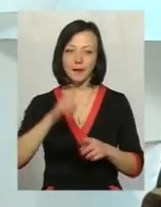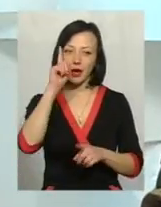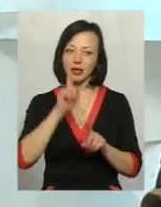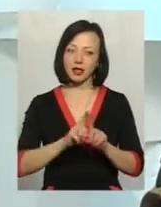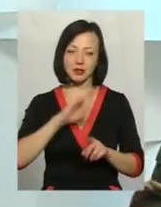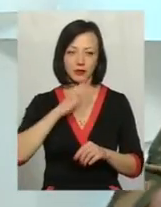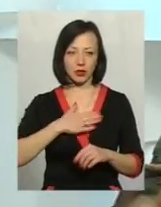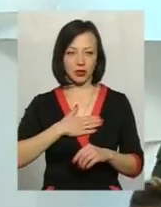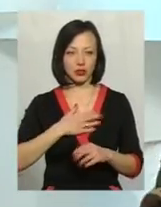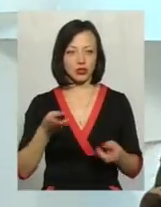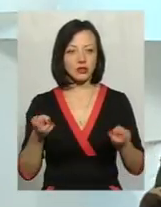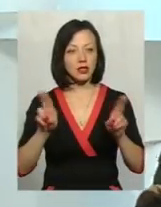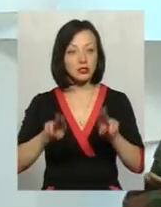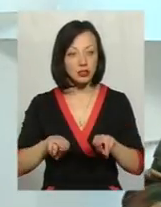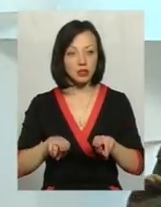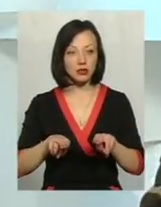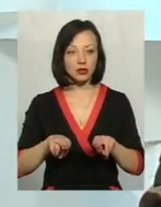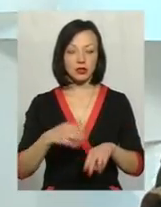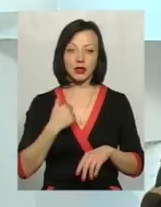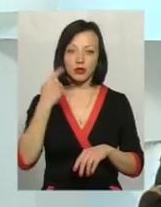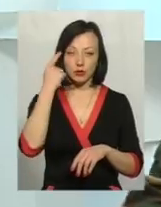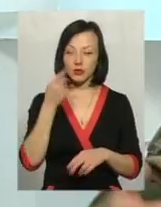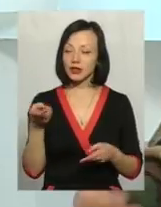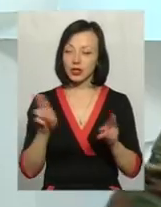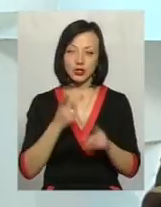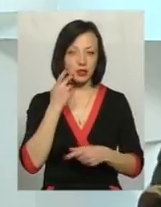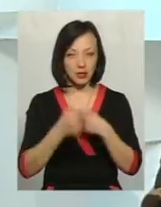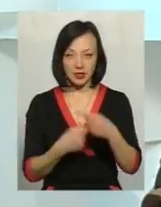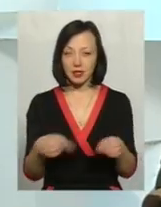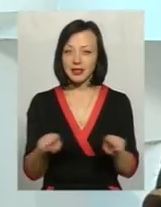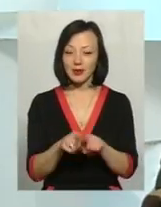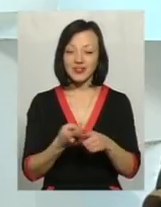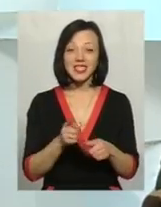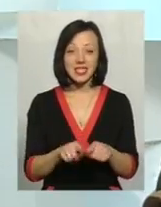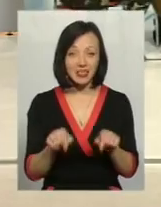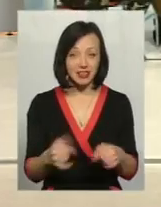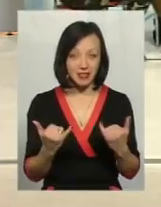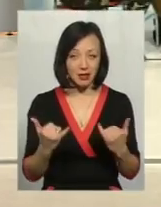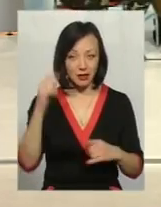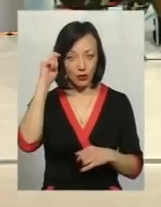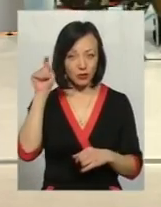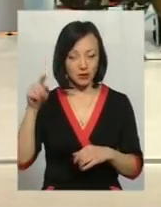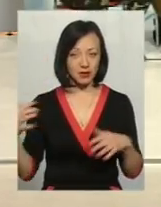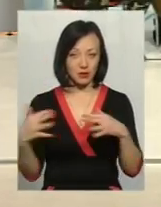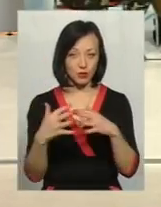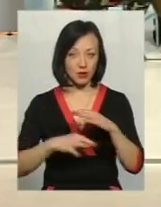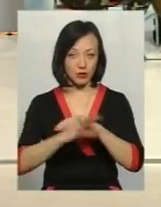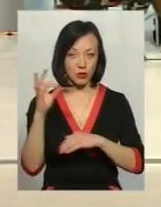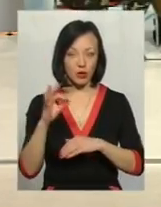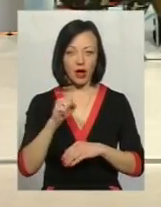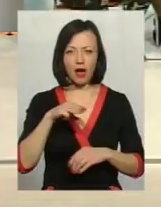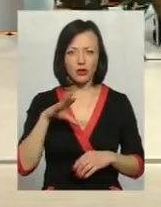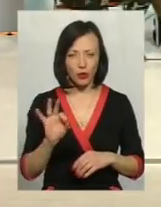наше залишилось, я думаю, залишиться назавжди. Так само і в цих хлопців, які зараз приходять,